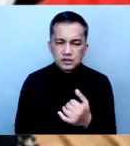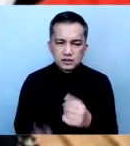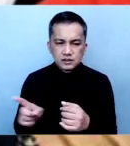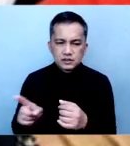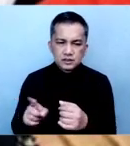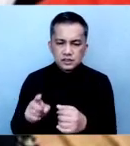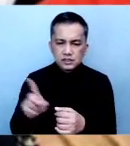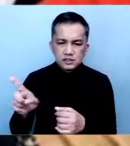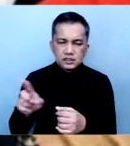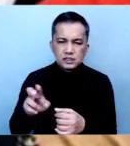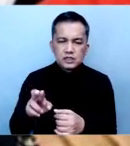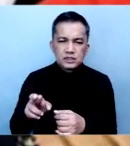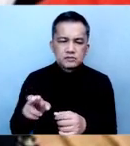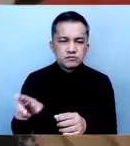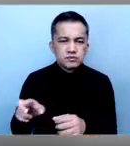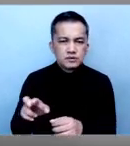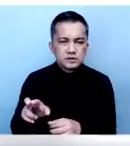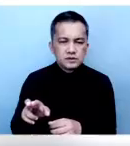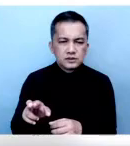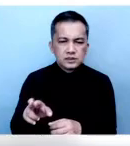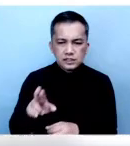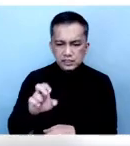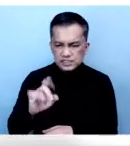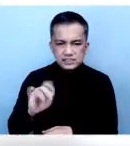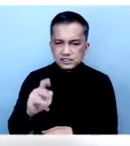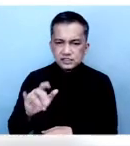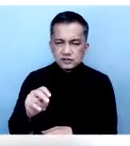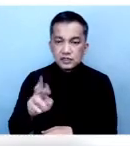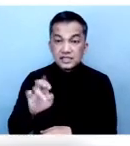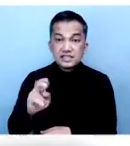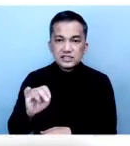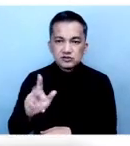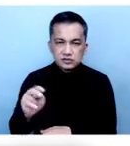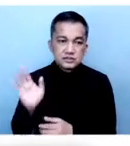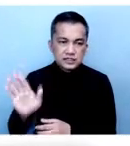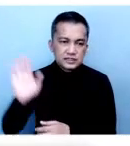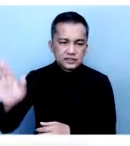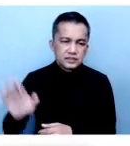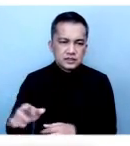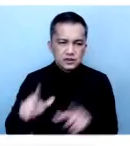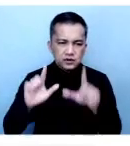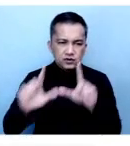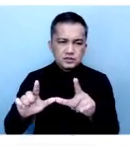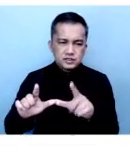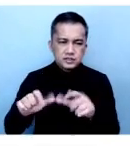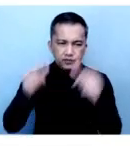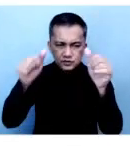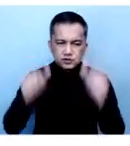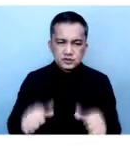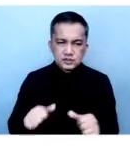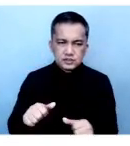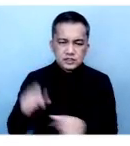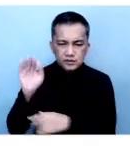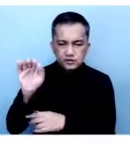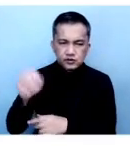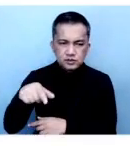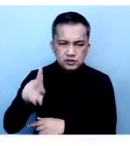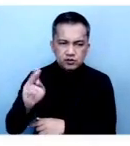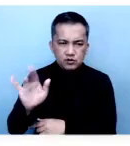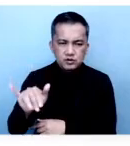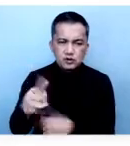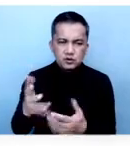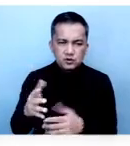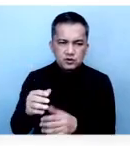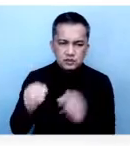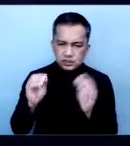hindi na po extradition pero sa inilabas na wanted poster ng fbi laban kay pastor Kiboy wala namang nakalagay